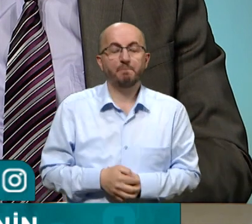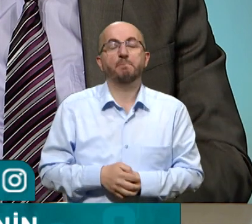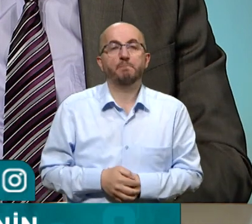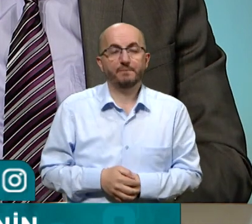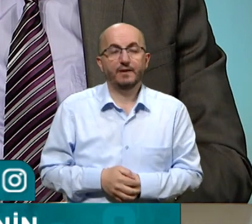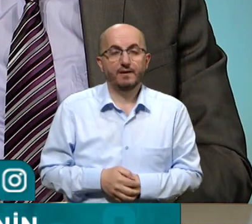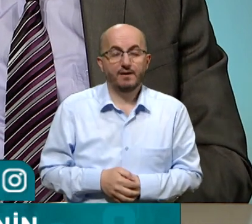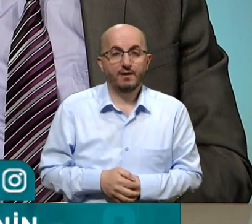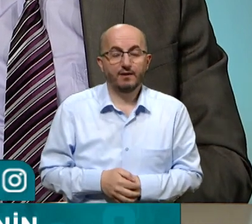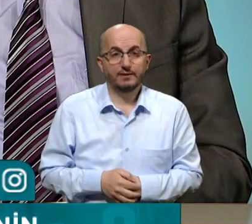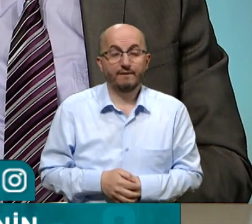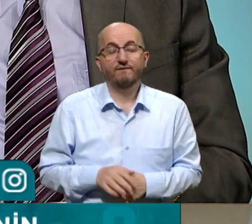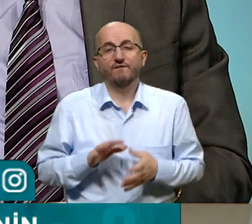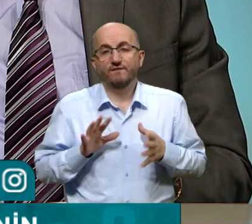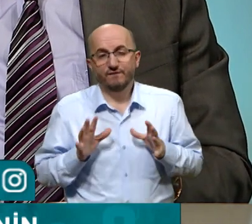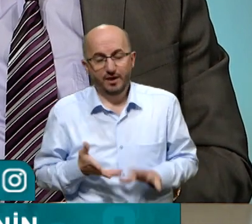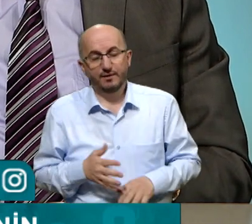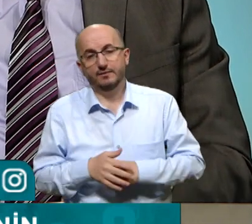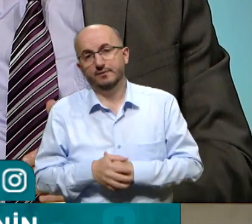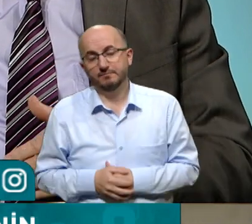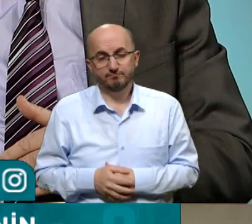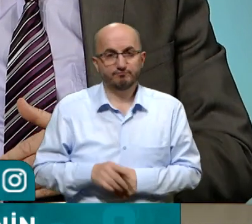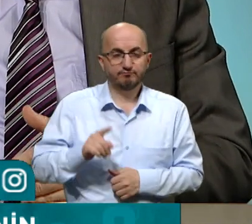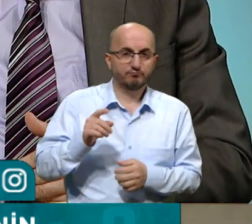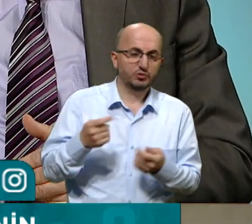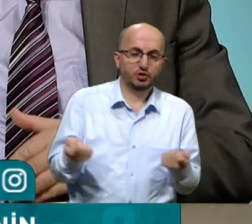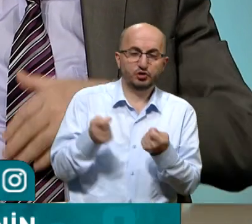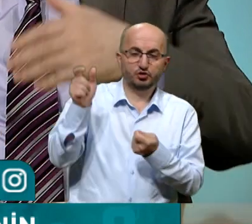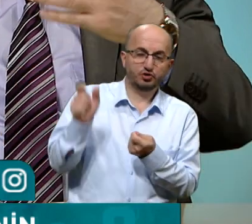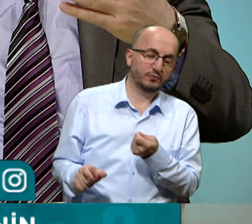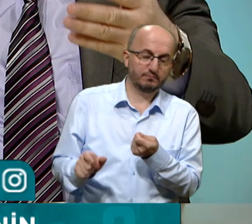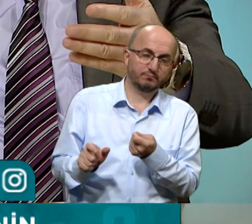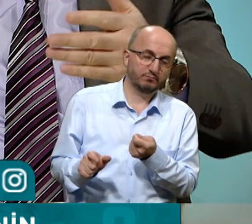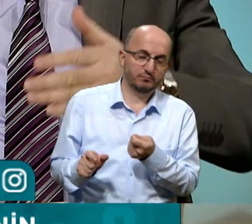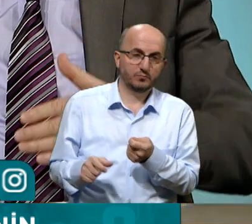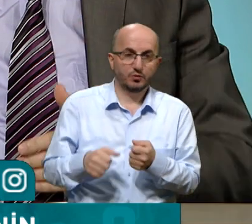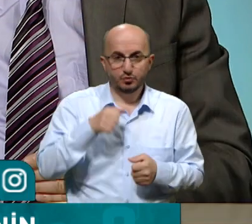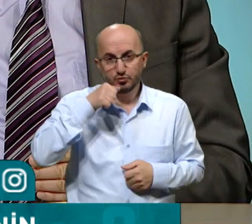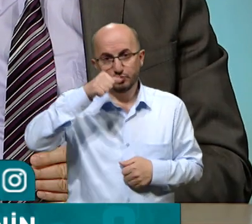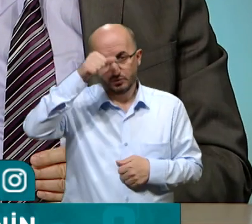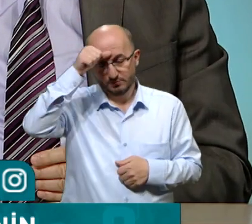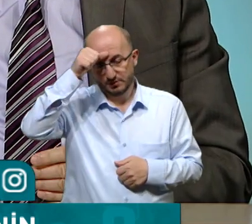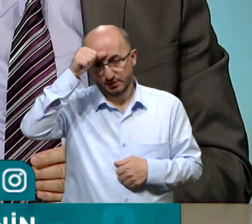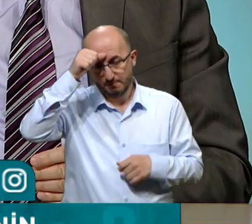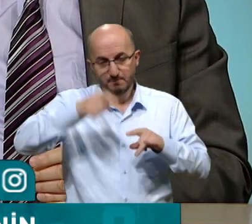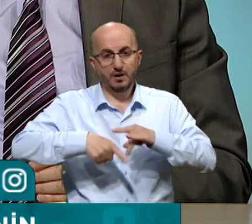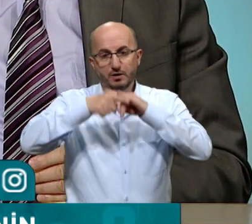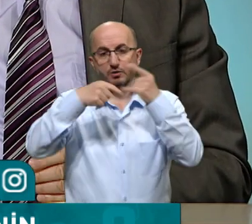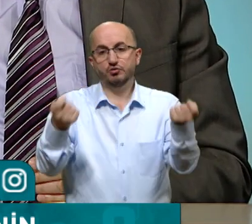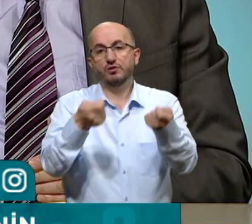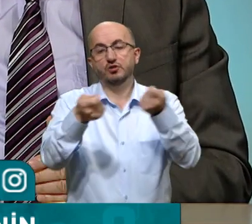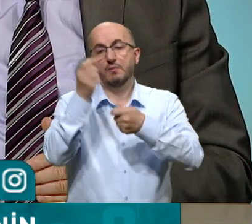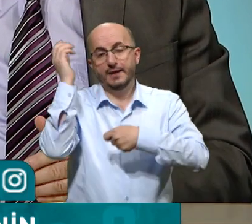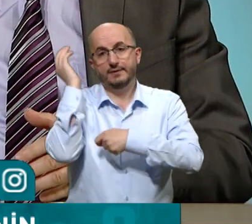aldı yanında götürdü veya Efendim bir işçi Suudi Arabistan'a mekke-i Mükerreme